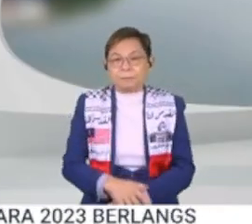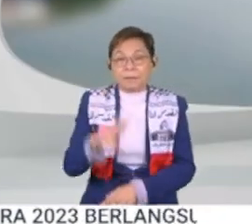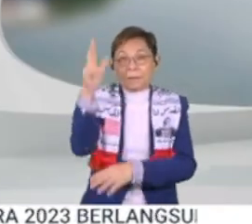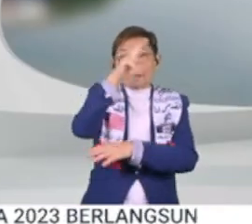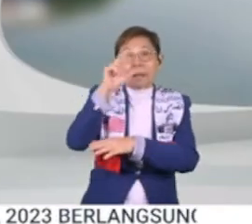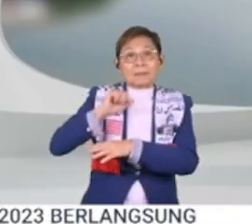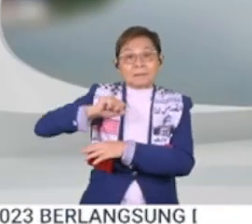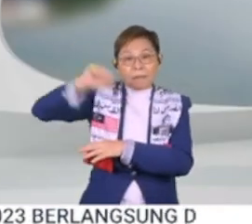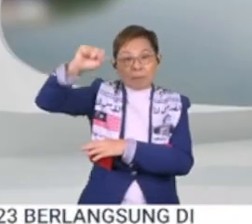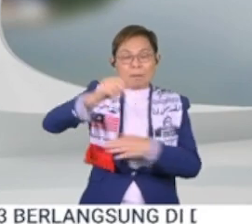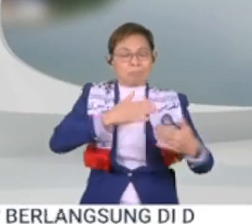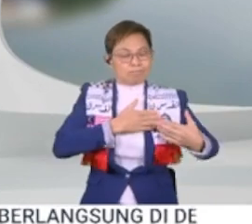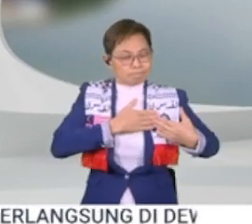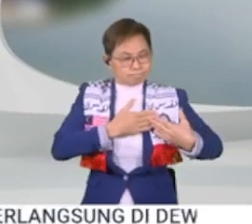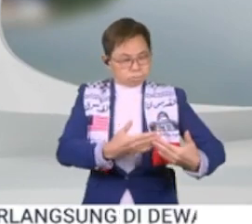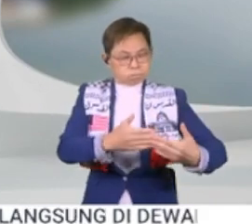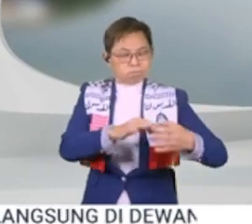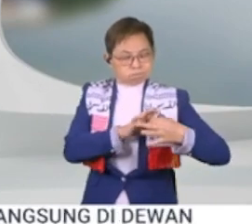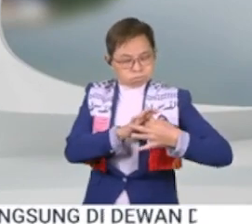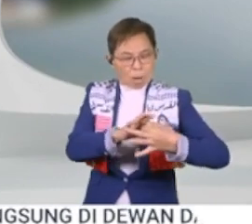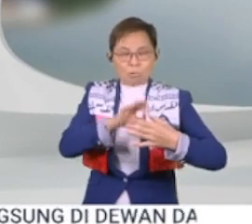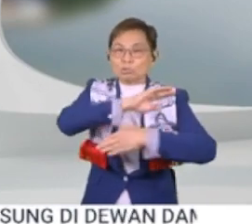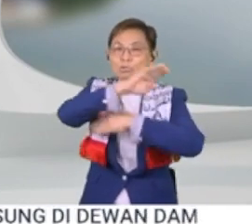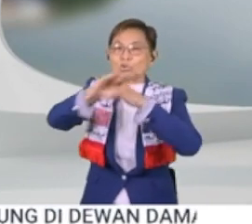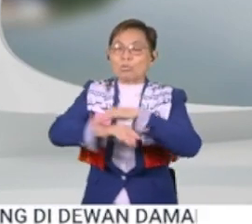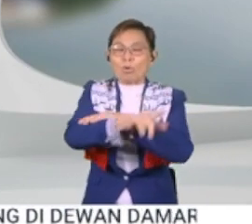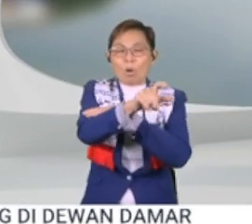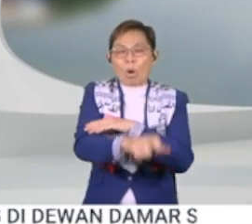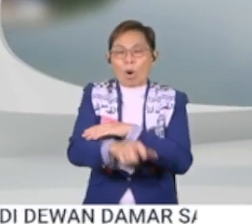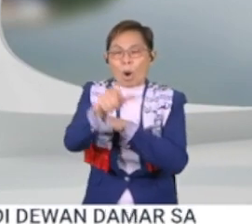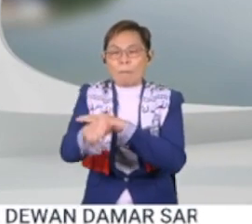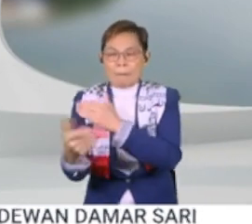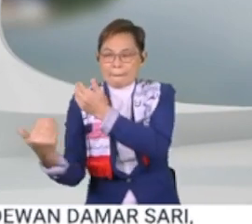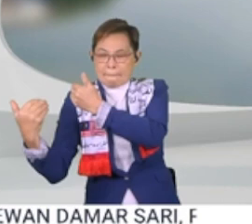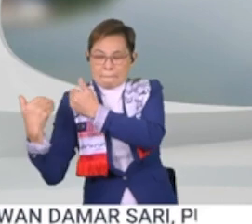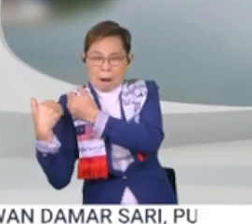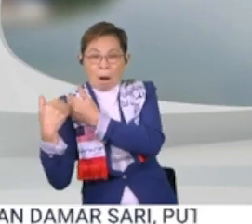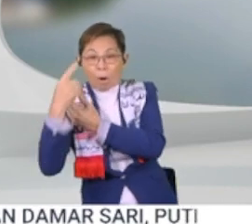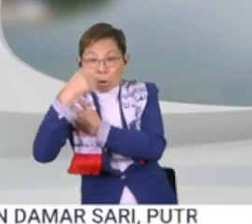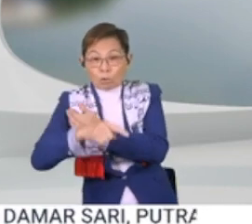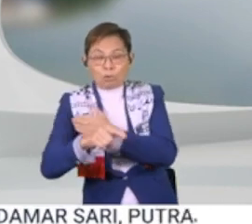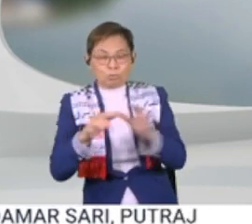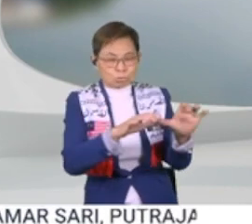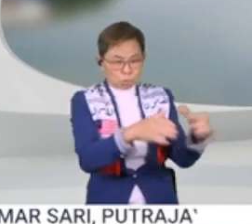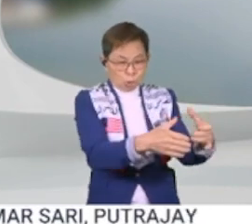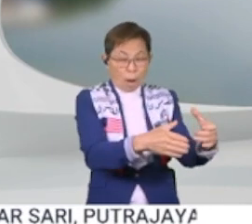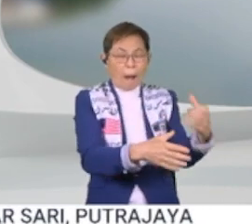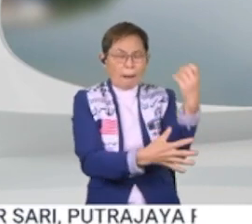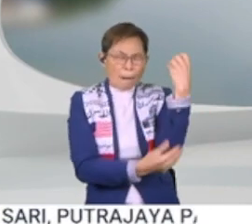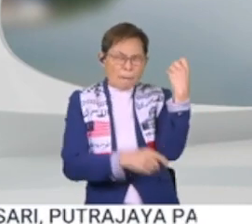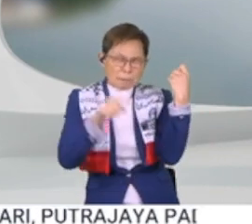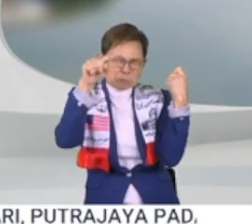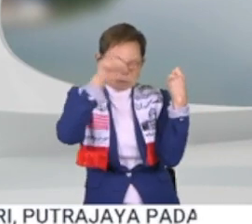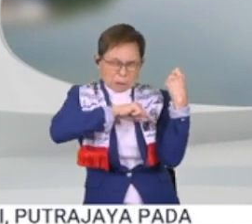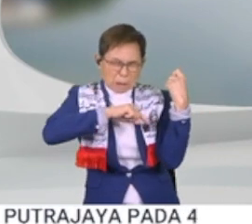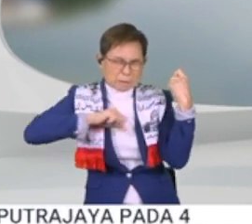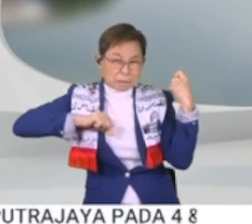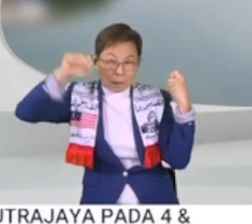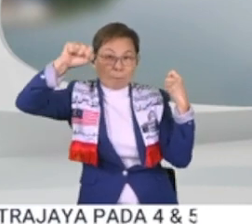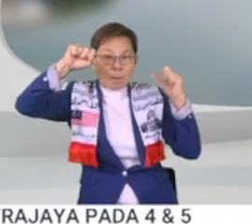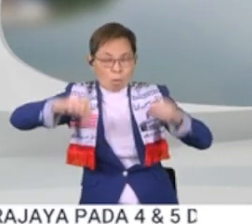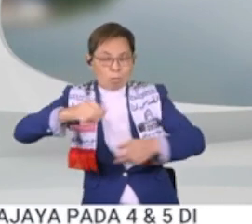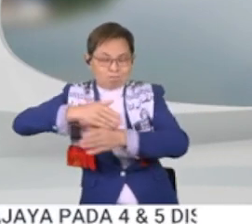sab terusit berkerjasama dengan semua pihak berkepentingan bagiem golongan miskin Tegar di negeri ini dapat